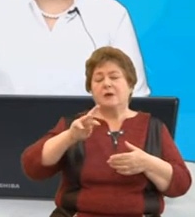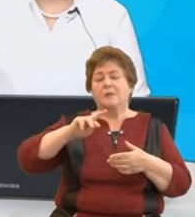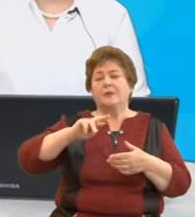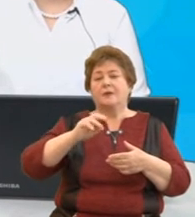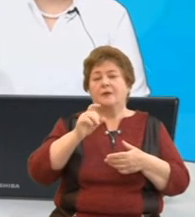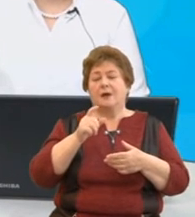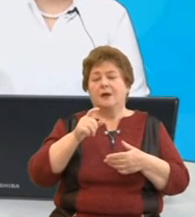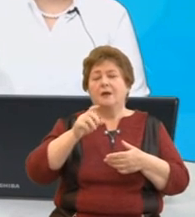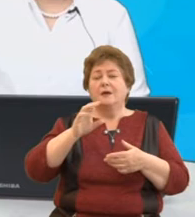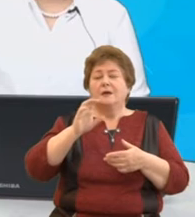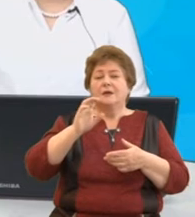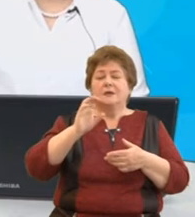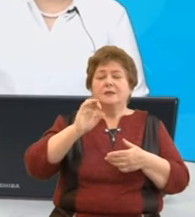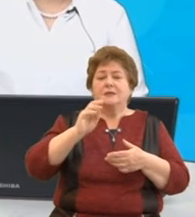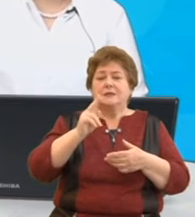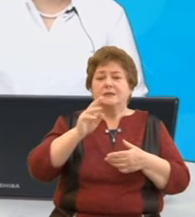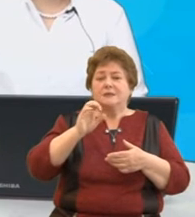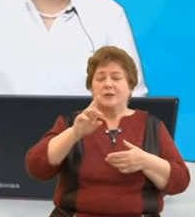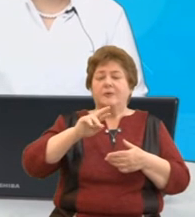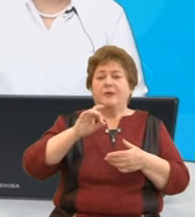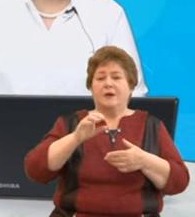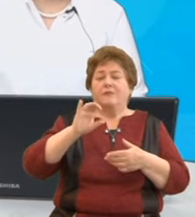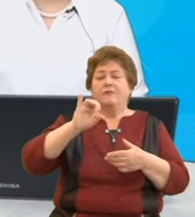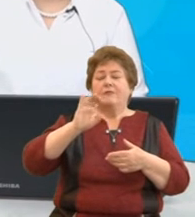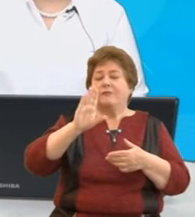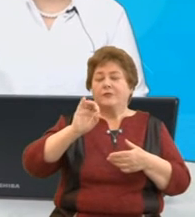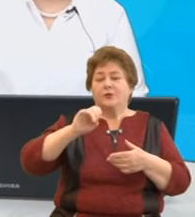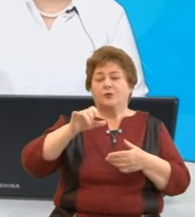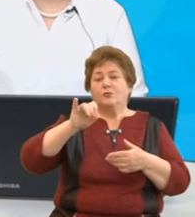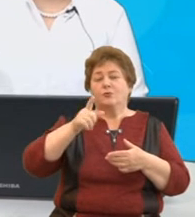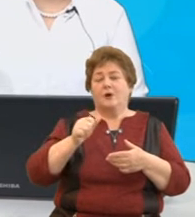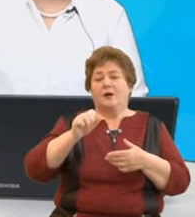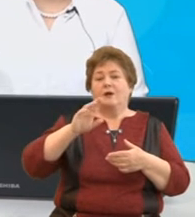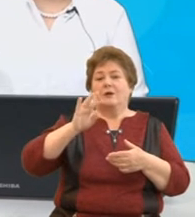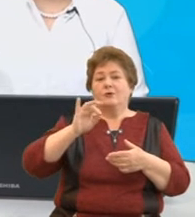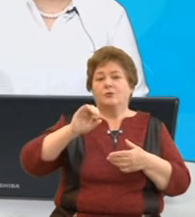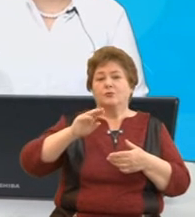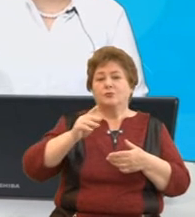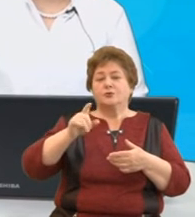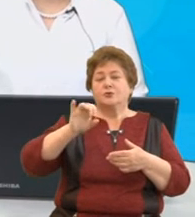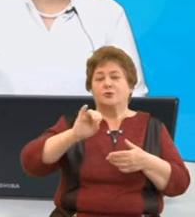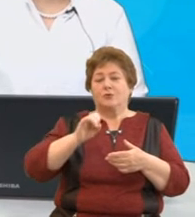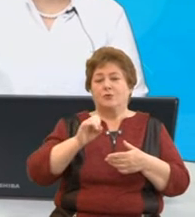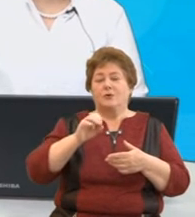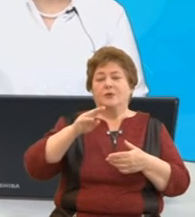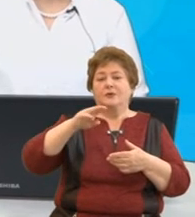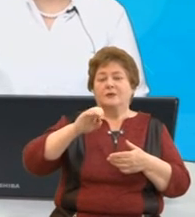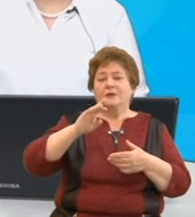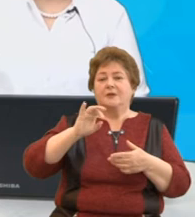семья вьюга ружья третье